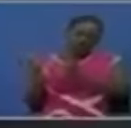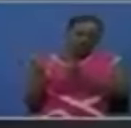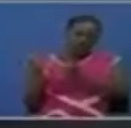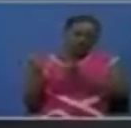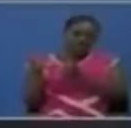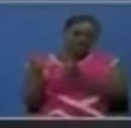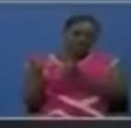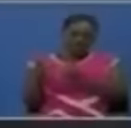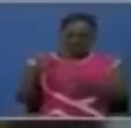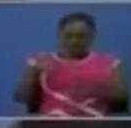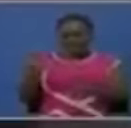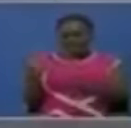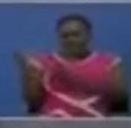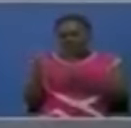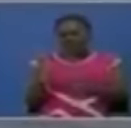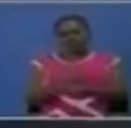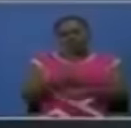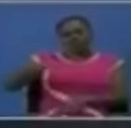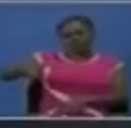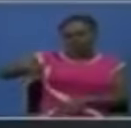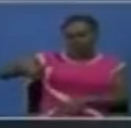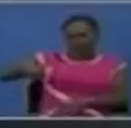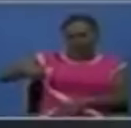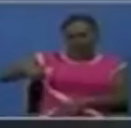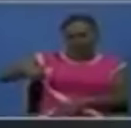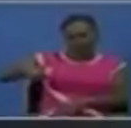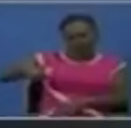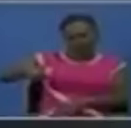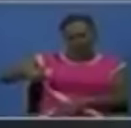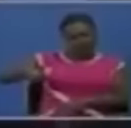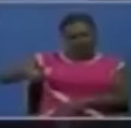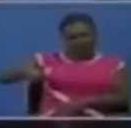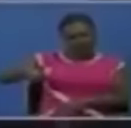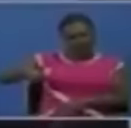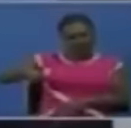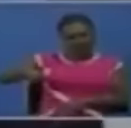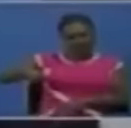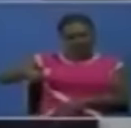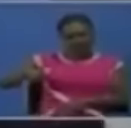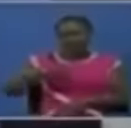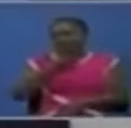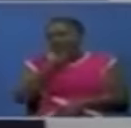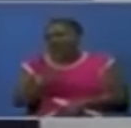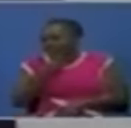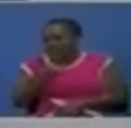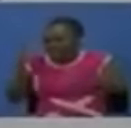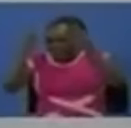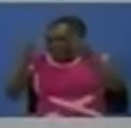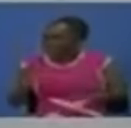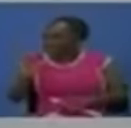be carried using bags. Carrying 52 million shillings in bags. Baba, toa